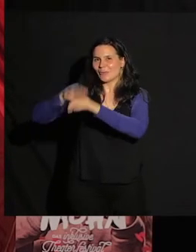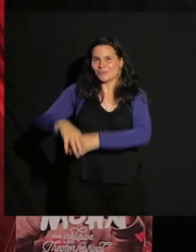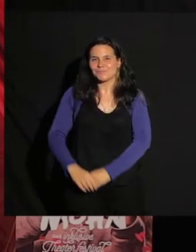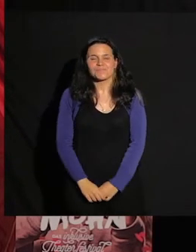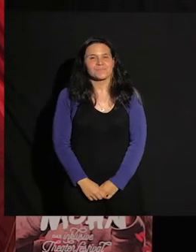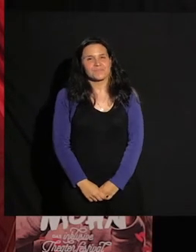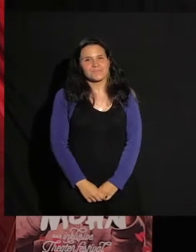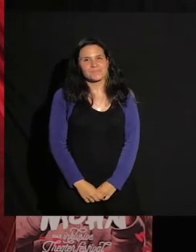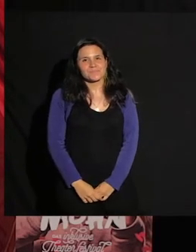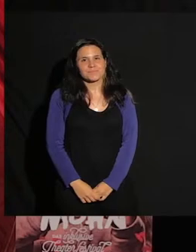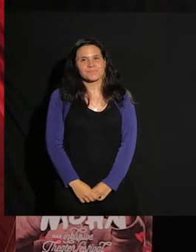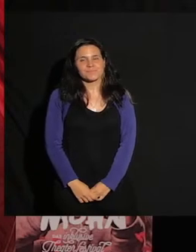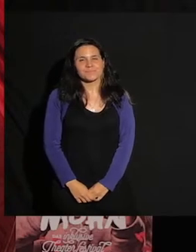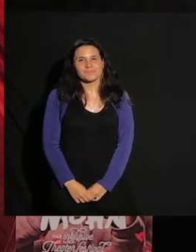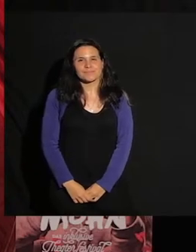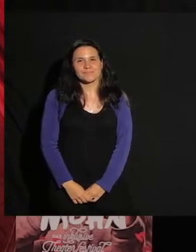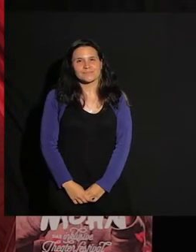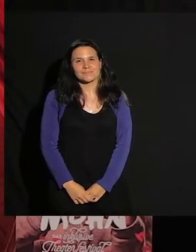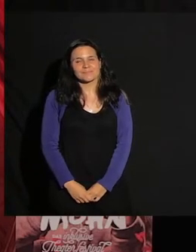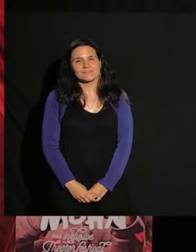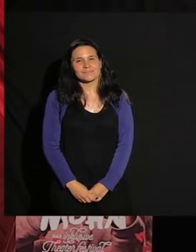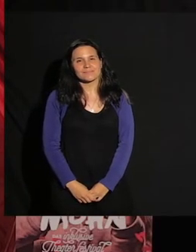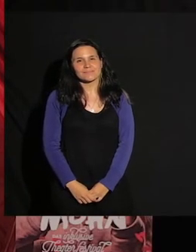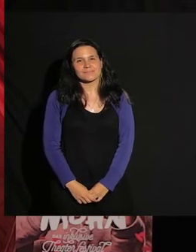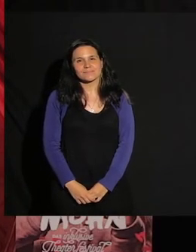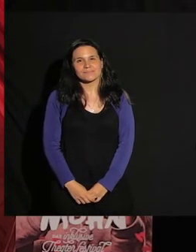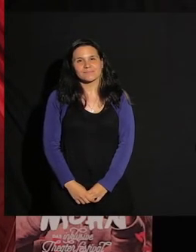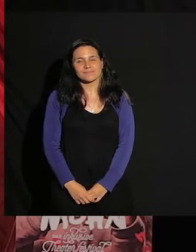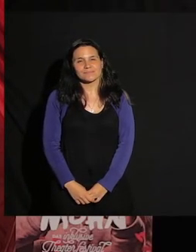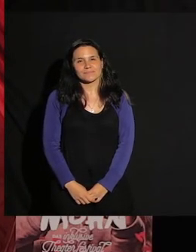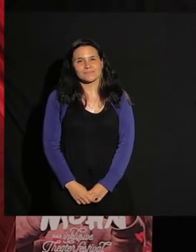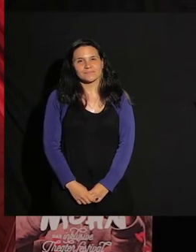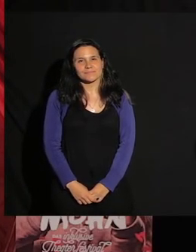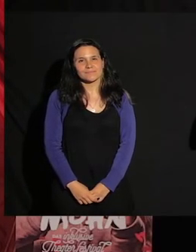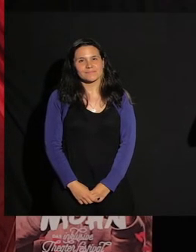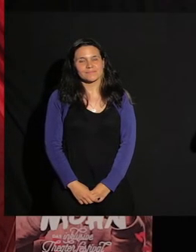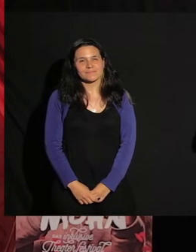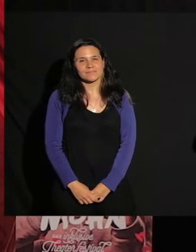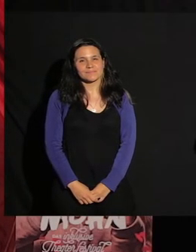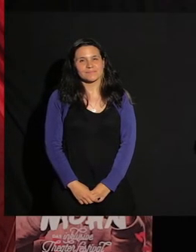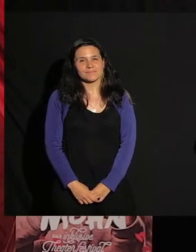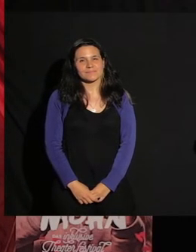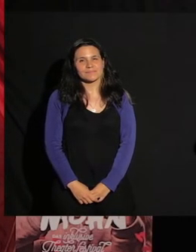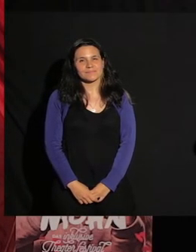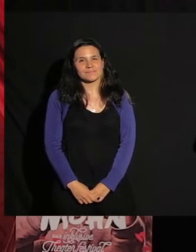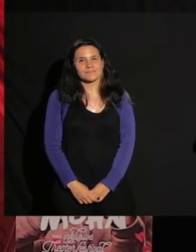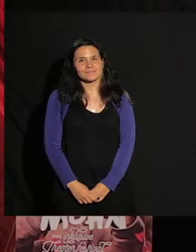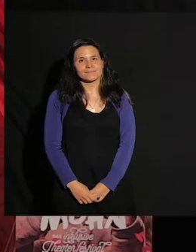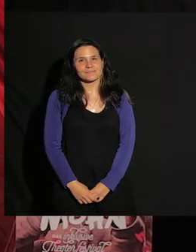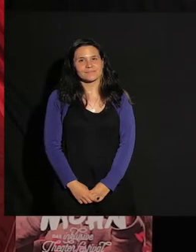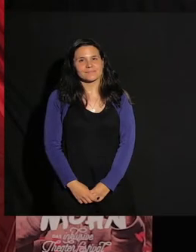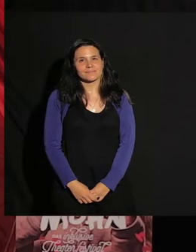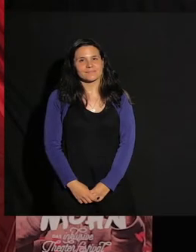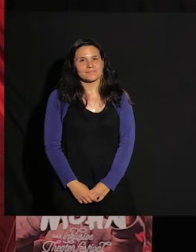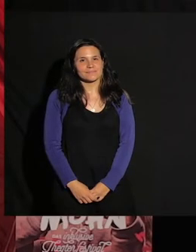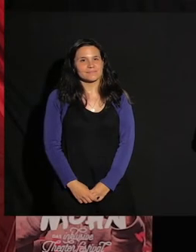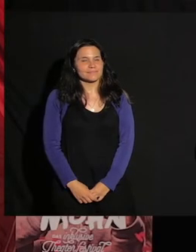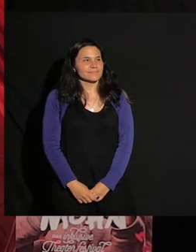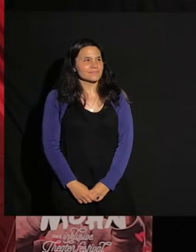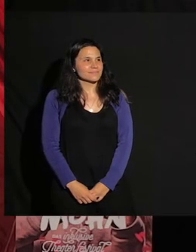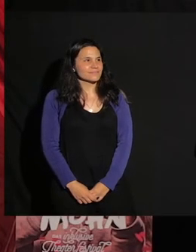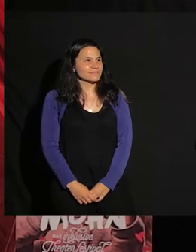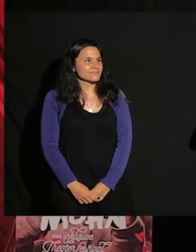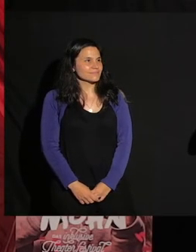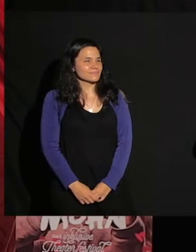Ja, Sabine, von mir natürlich auch ganz herzliche Grüße zu diesem ganz besonderen Festival hier aus dem Pavillon. Ja,